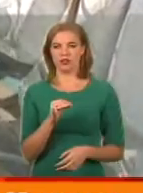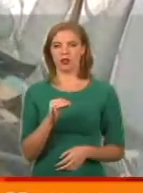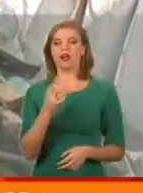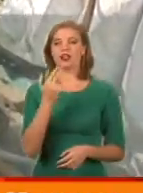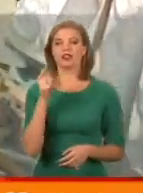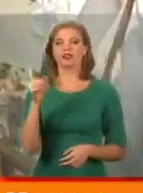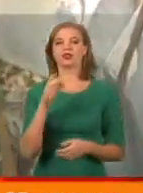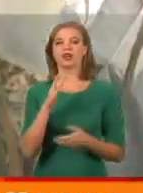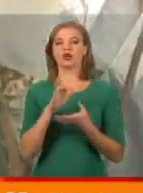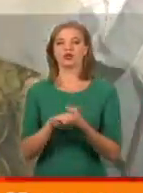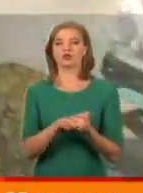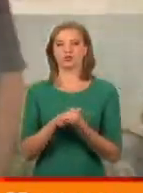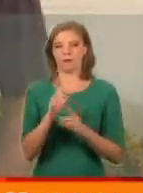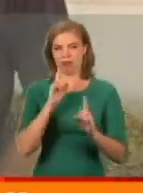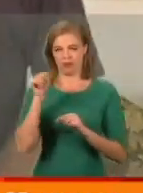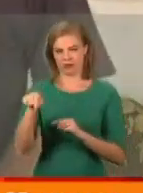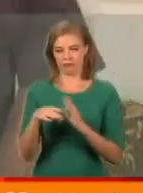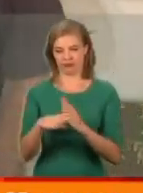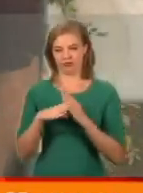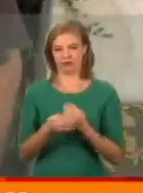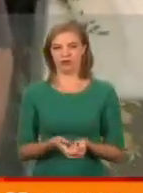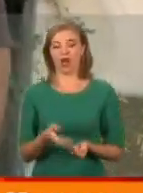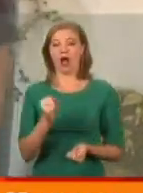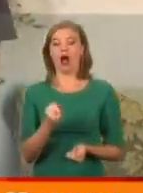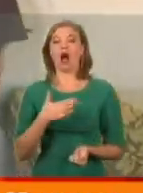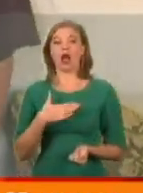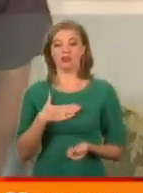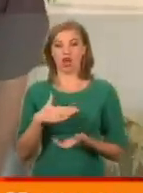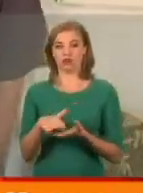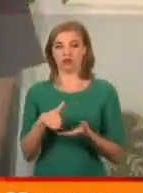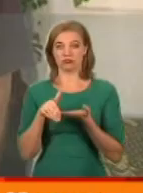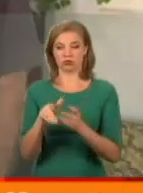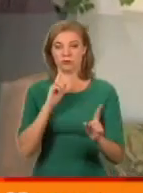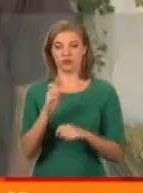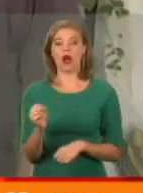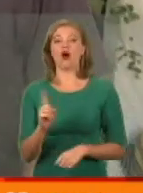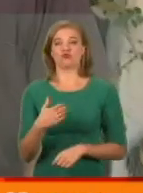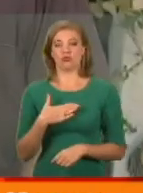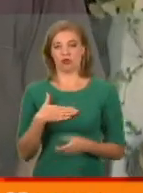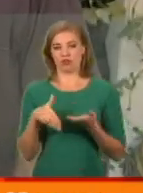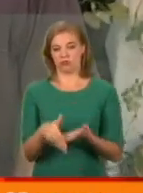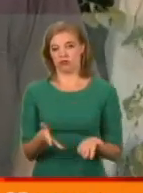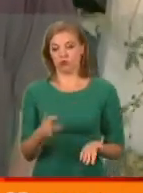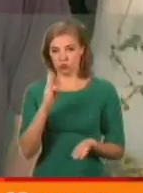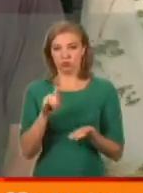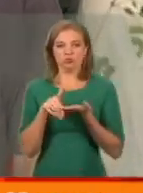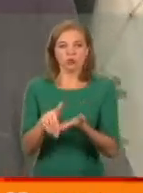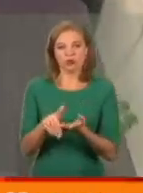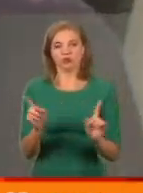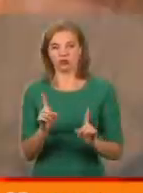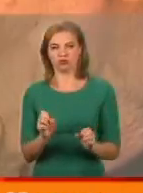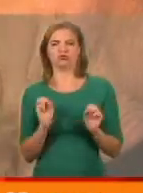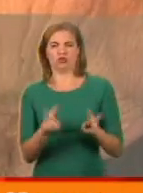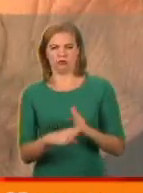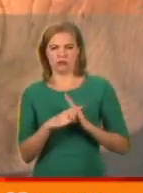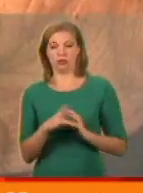Совєт, датський совєт. Ну а наш совєт? На що наш совєт? Ну, допомагає якось.